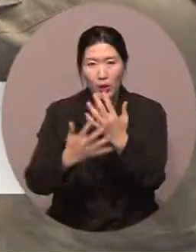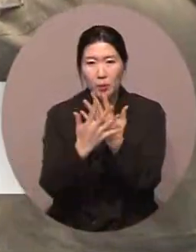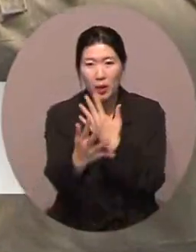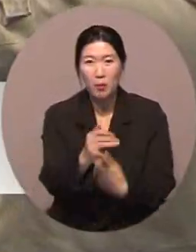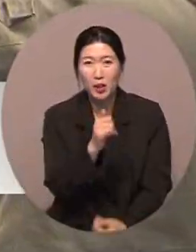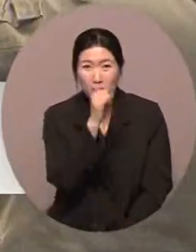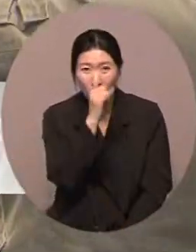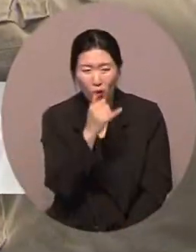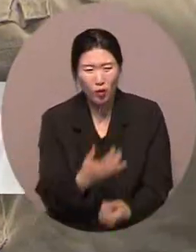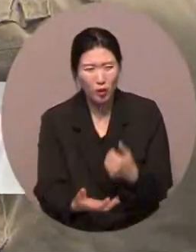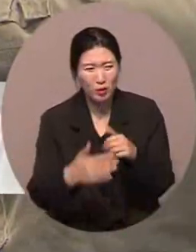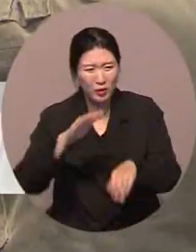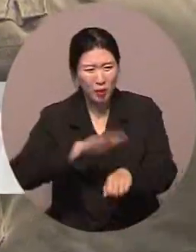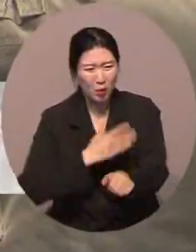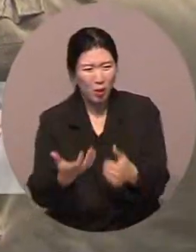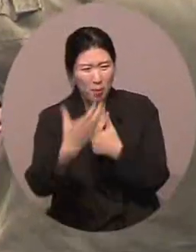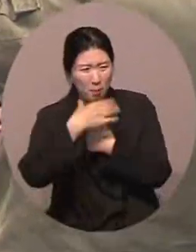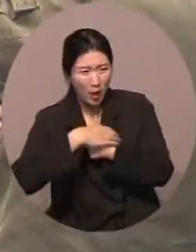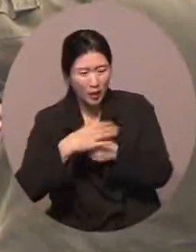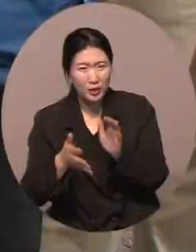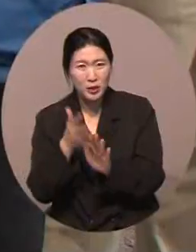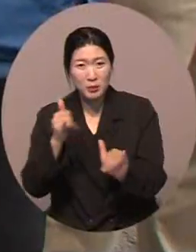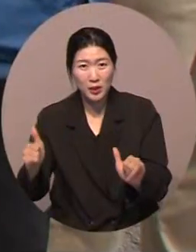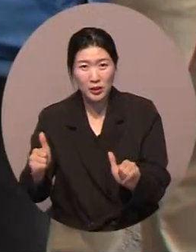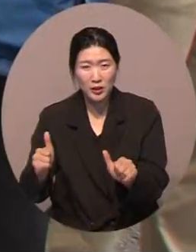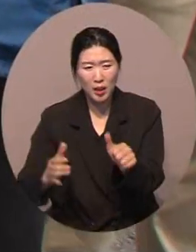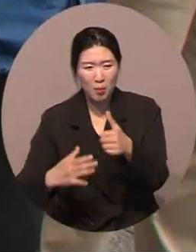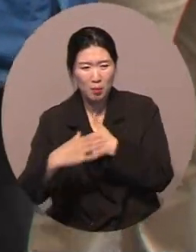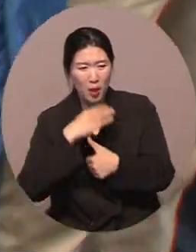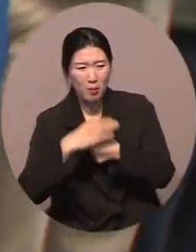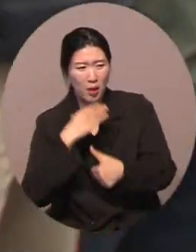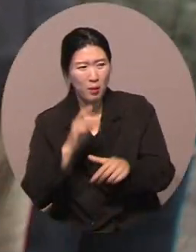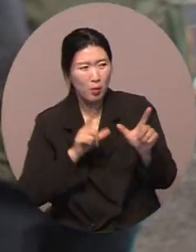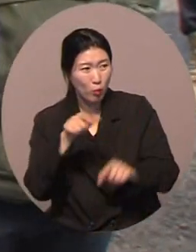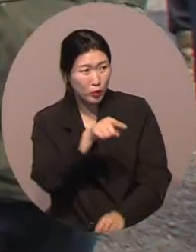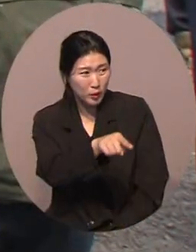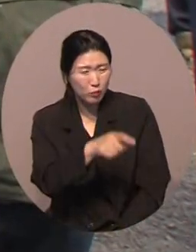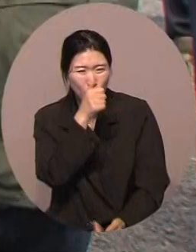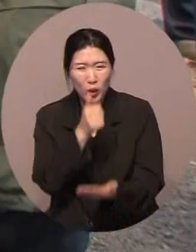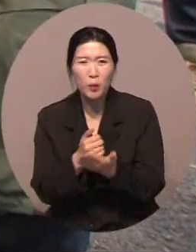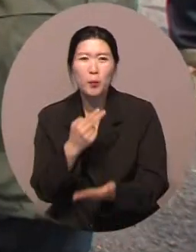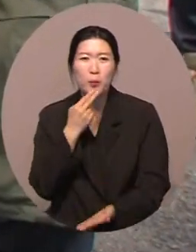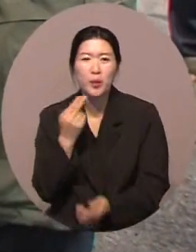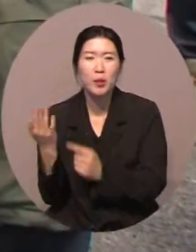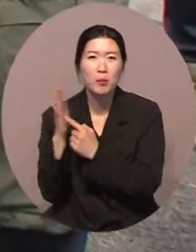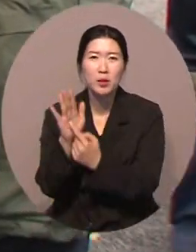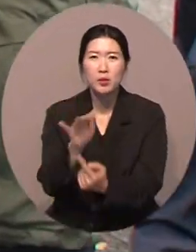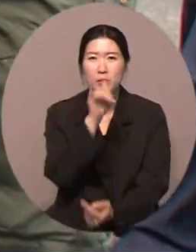종북 프레임을 씌워 시민사회단체들의 힘을 빼려는 것이라며 혐의를 부인했습니다.